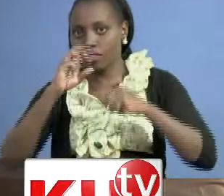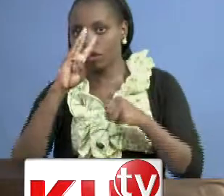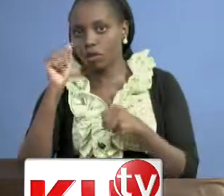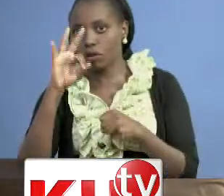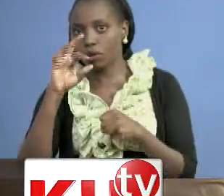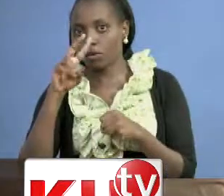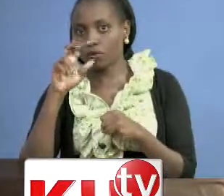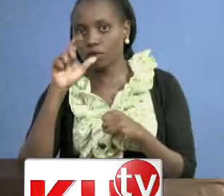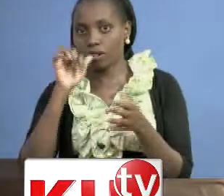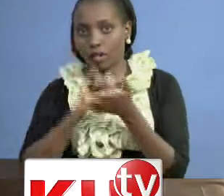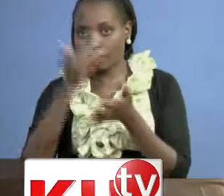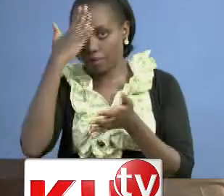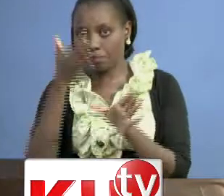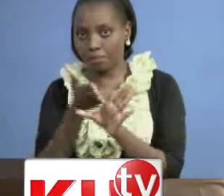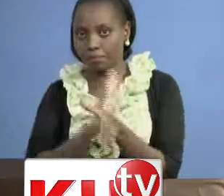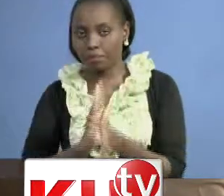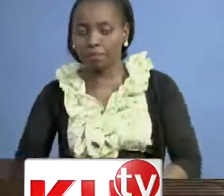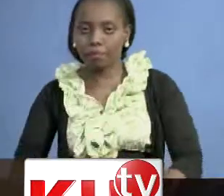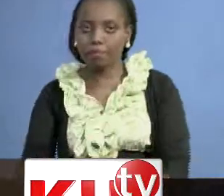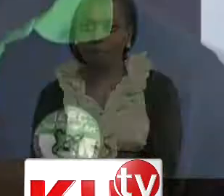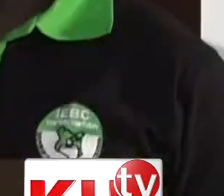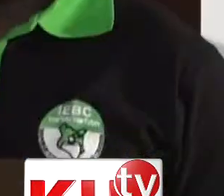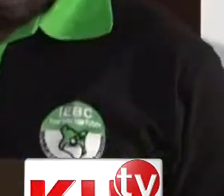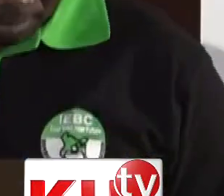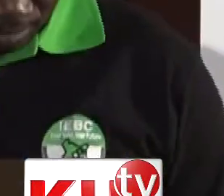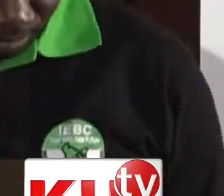kama sababu yao ya kujiuzulu.